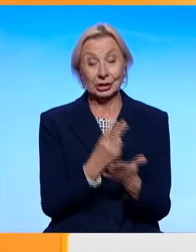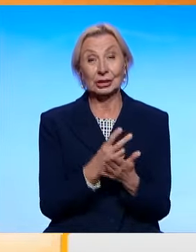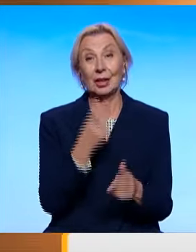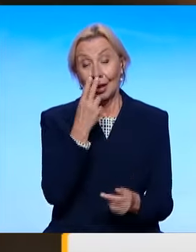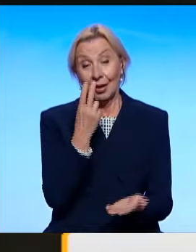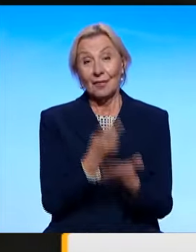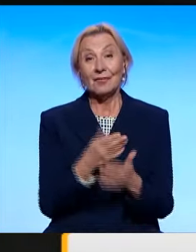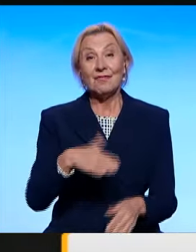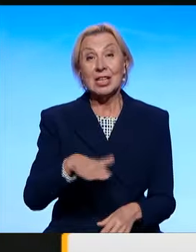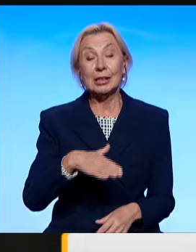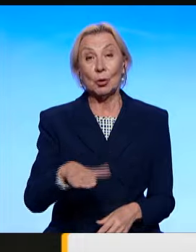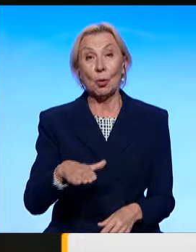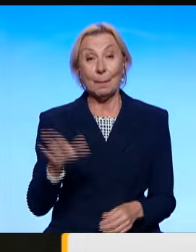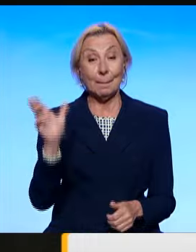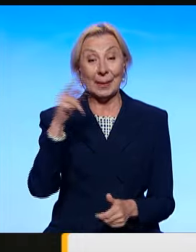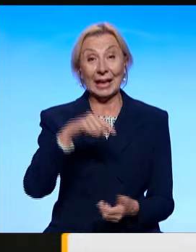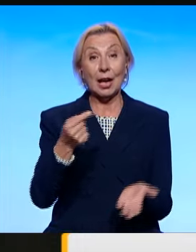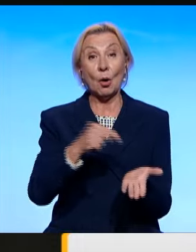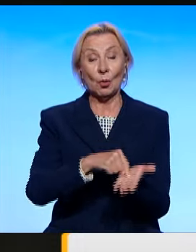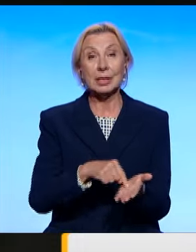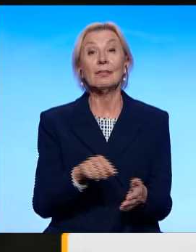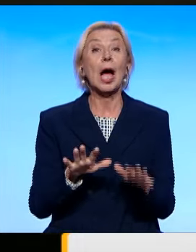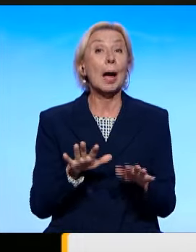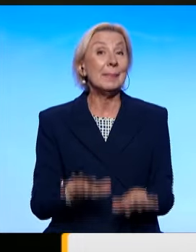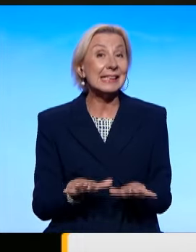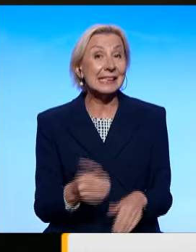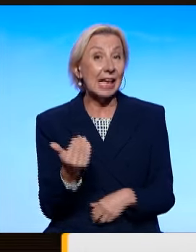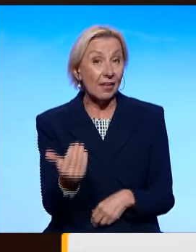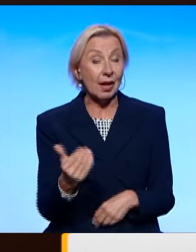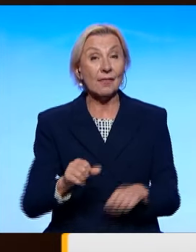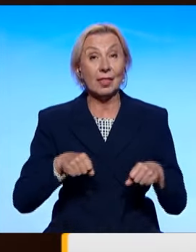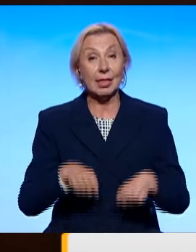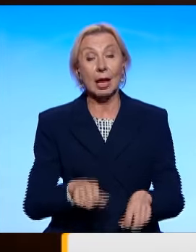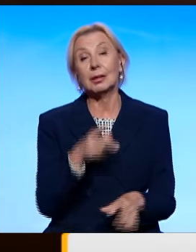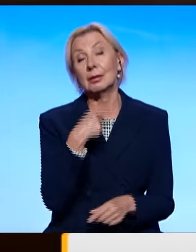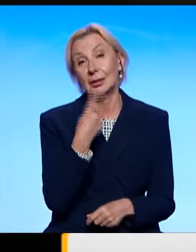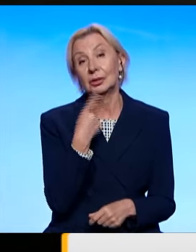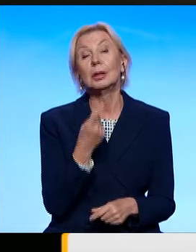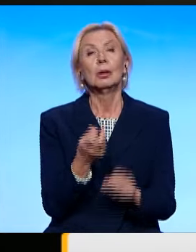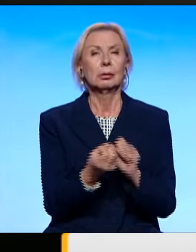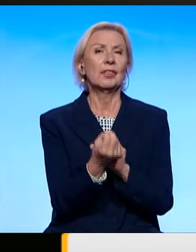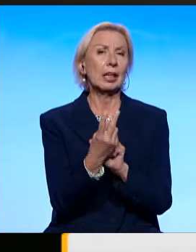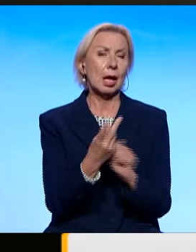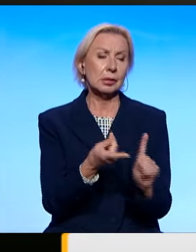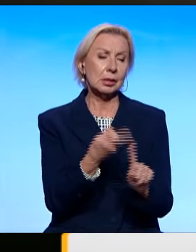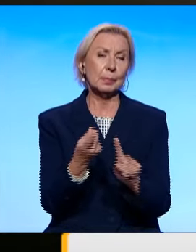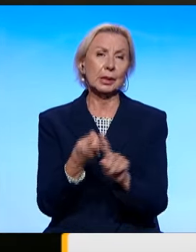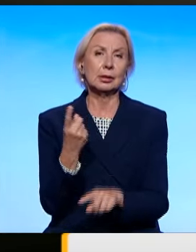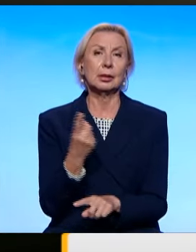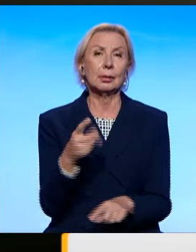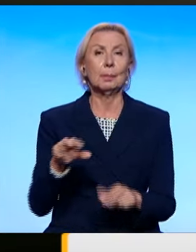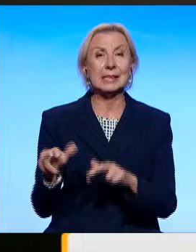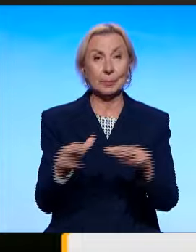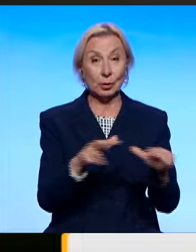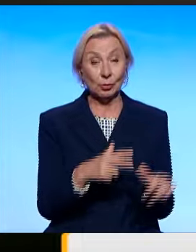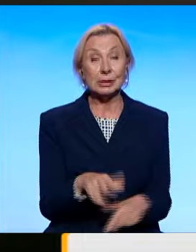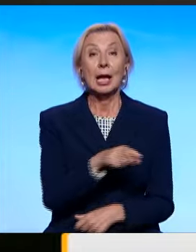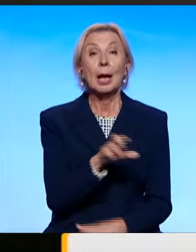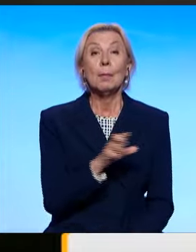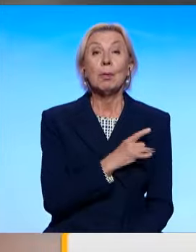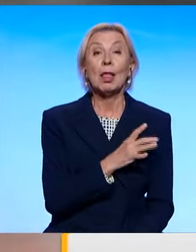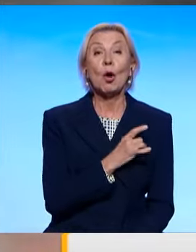прильотів. Місцева влада вже відзвітувала про 12 нібито збитих БПЛА. Про атаку повідомляють і в Білгородській